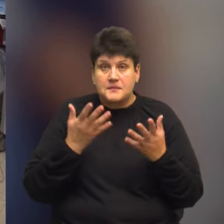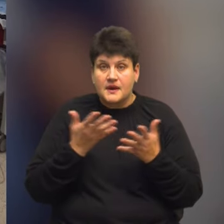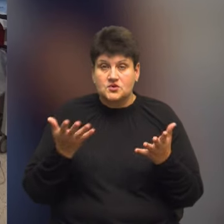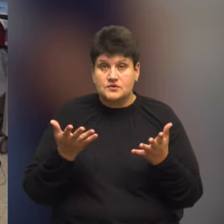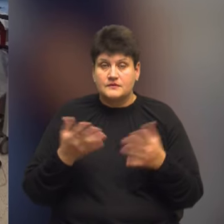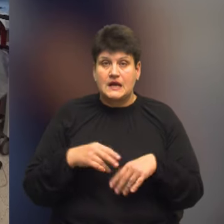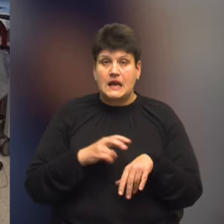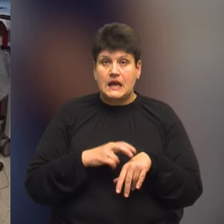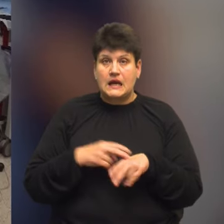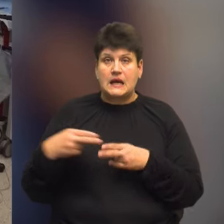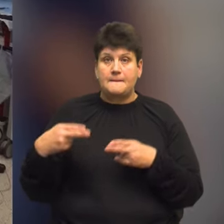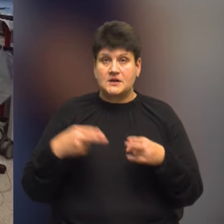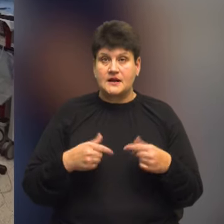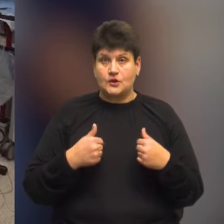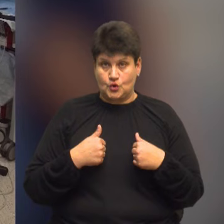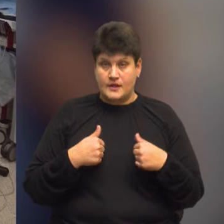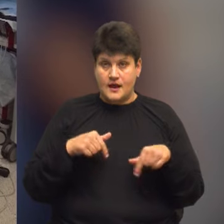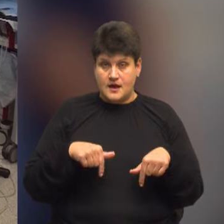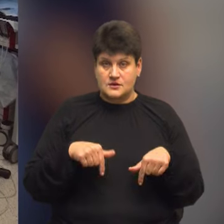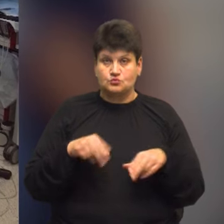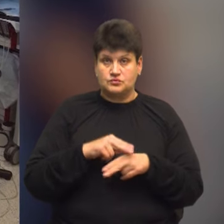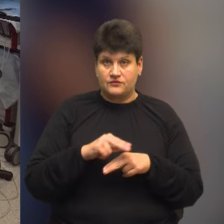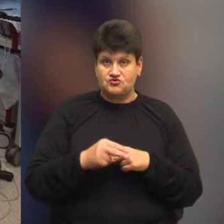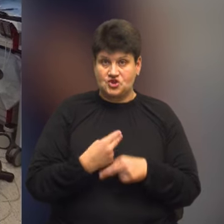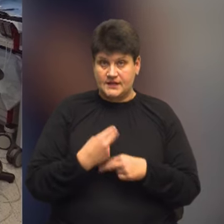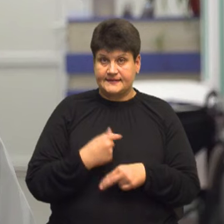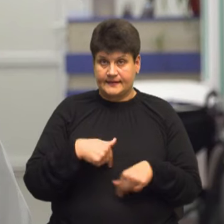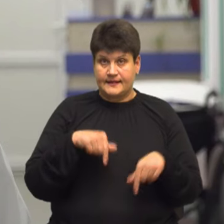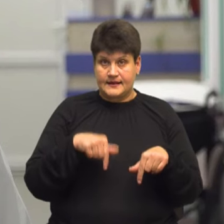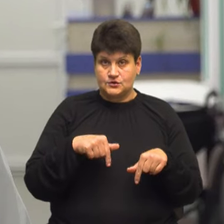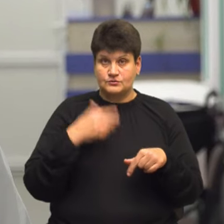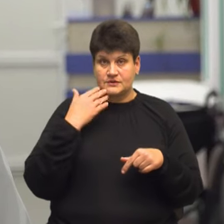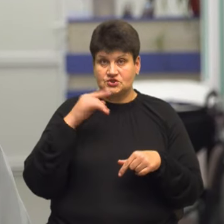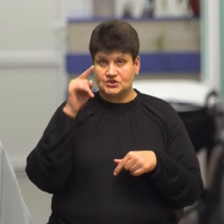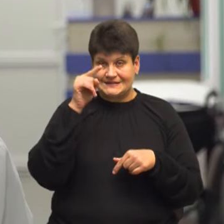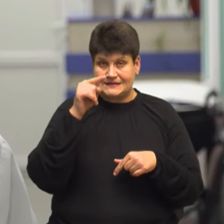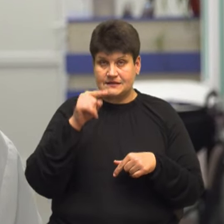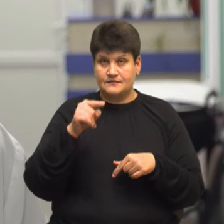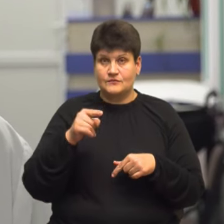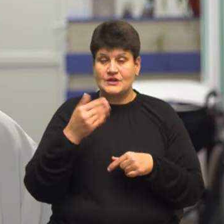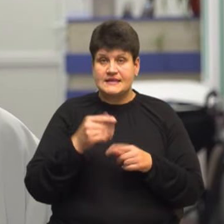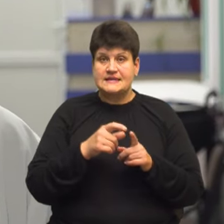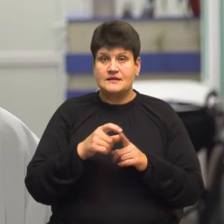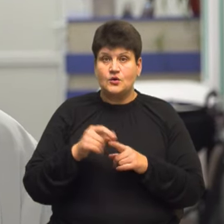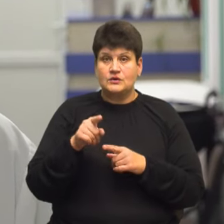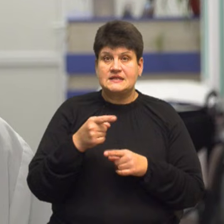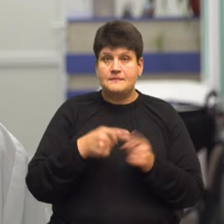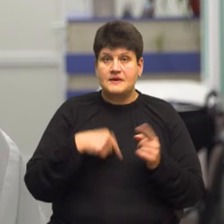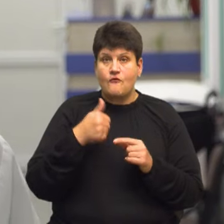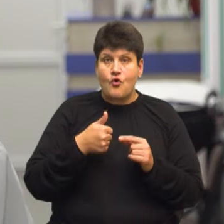які приїжджали до нас, щоб нас навчити, щоб розвантажити їх, оскільки з їхніх слів в них на півроку